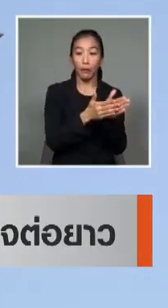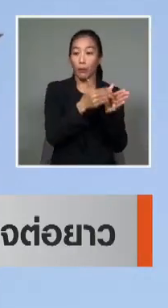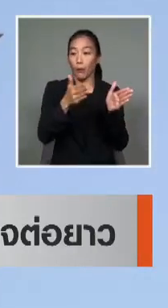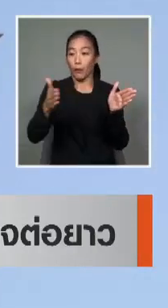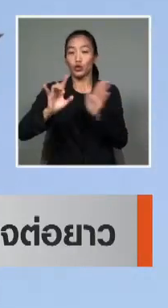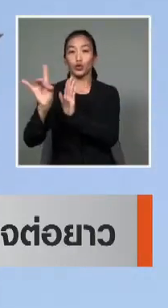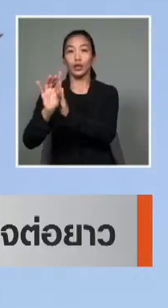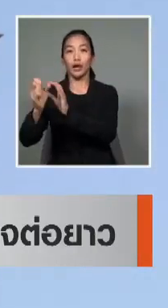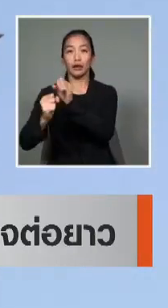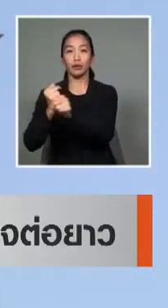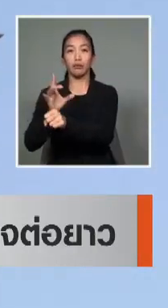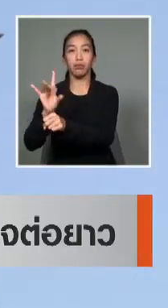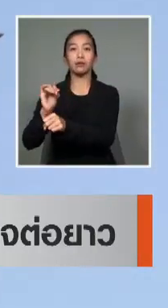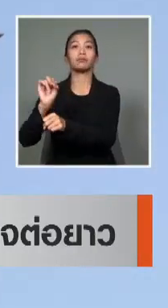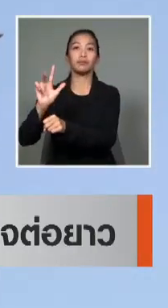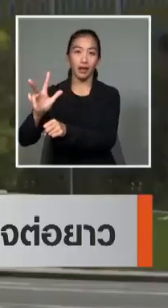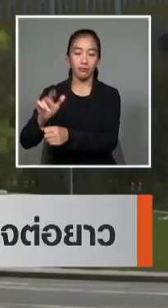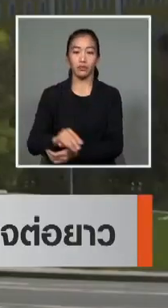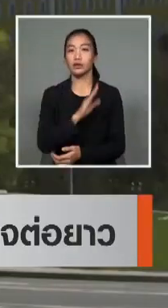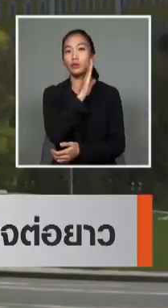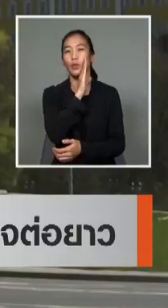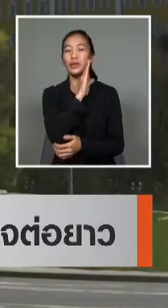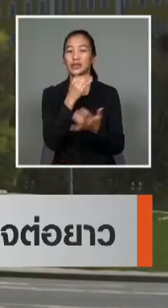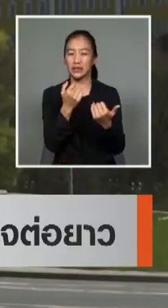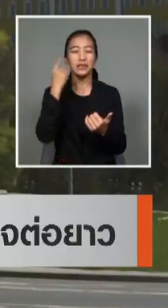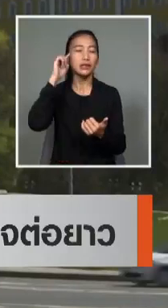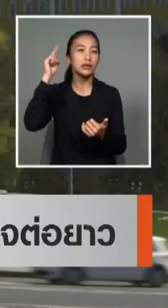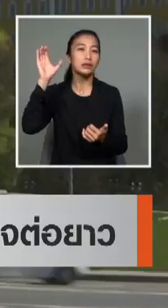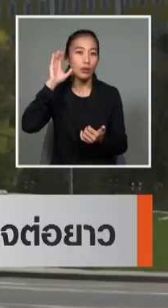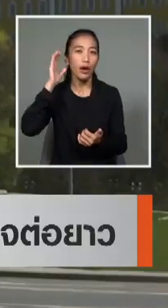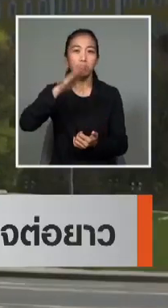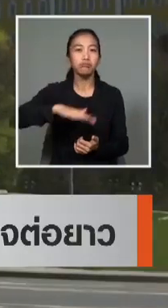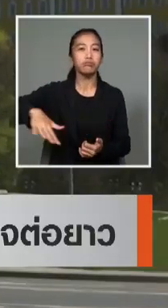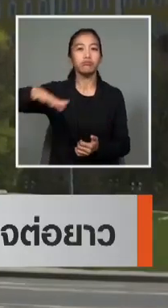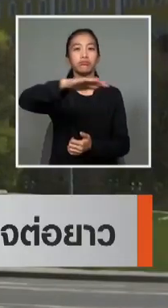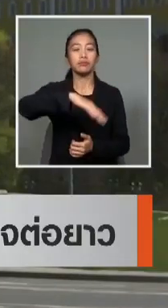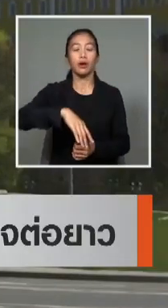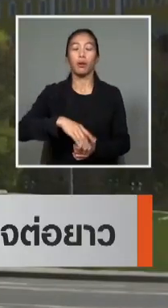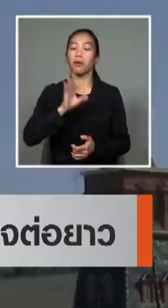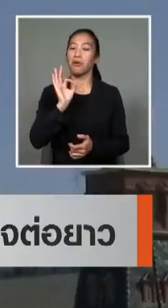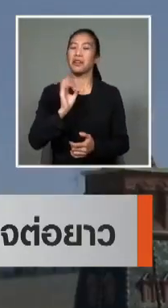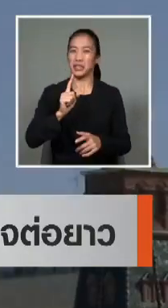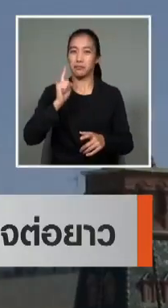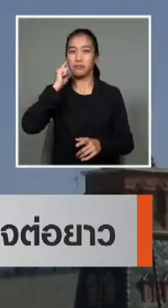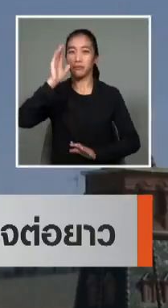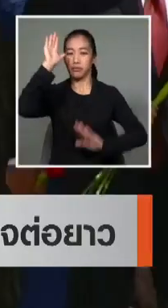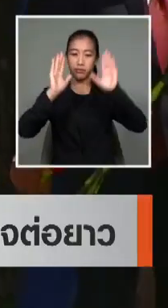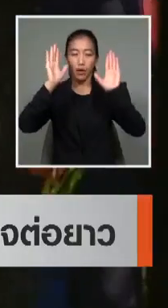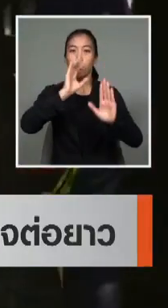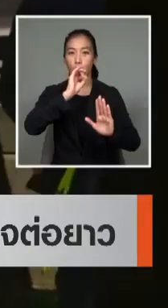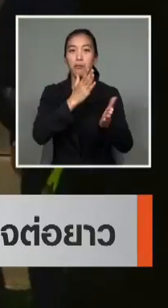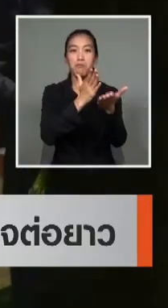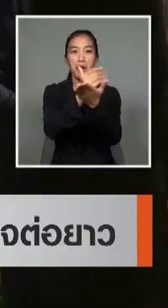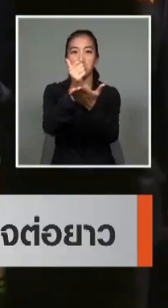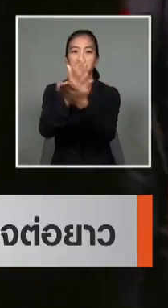นอนว่าเชื่อว่าการลงประชามติครั้งนี้นะคะน่าจะผ่านอยู่แล้วนะคะเพราะว่าจริงๆแล้วเนี่ยก็มีการตั้งคำถามถึ